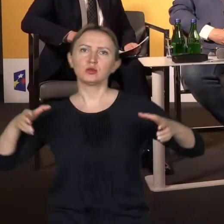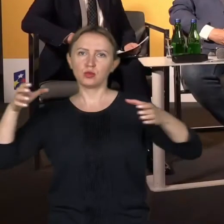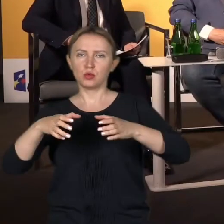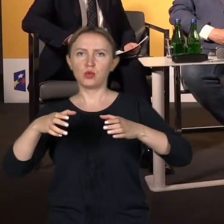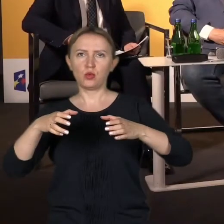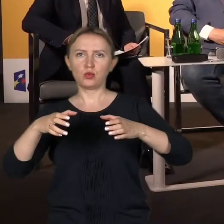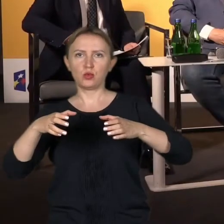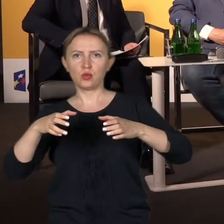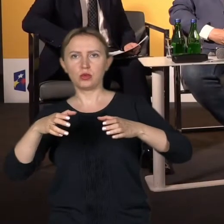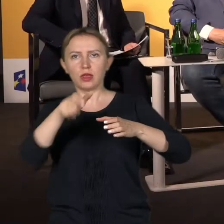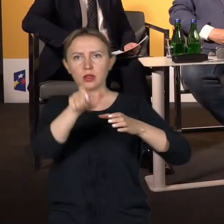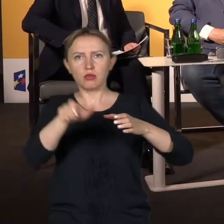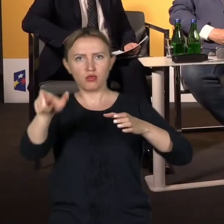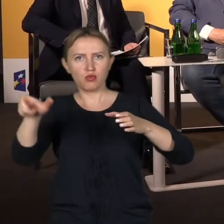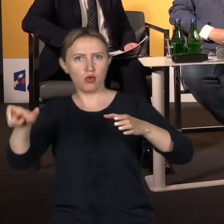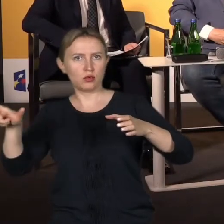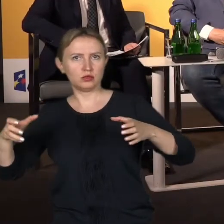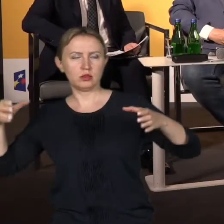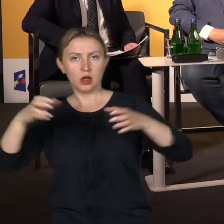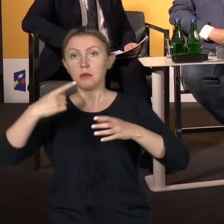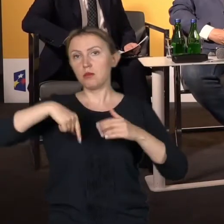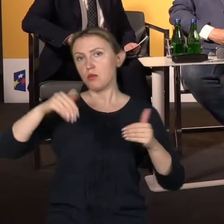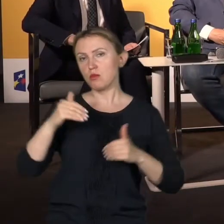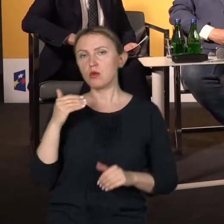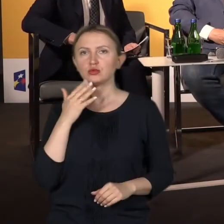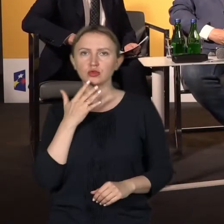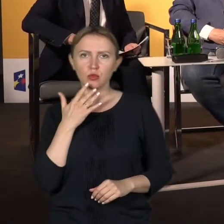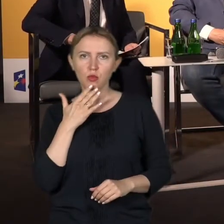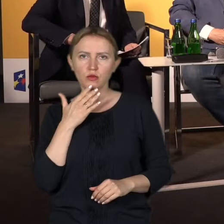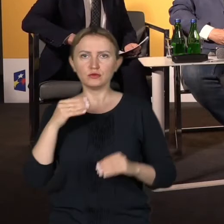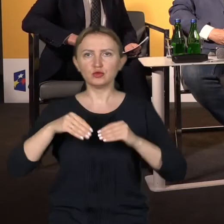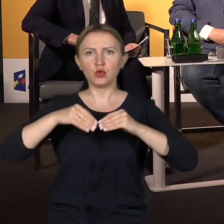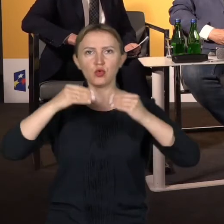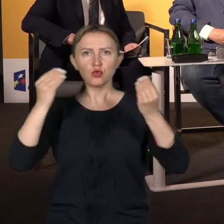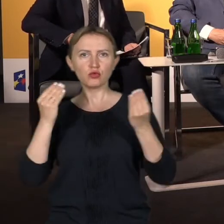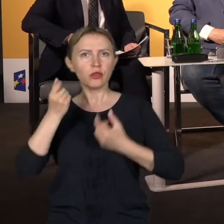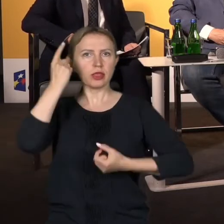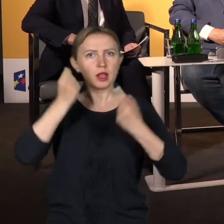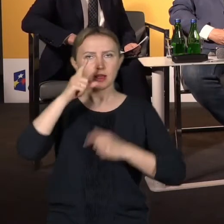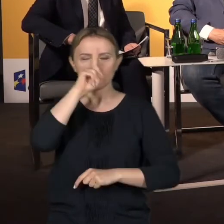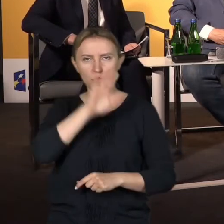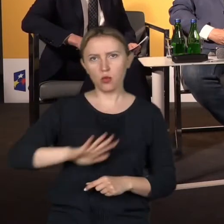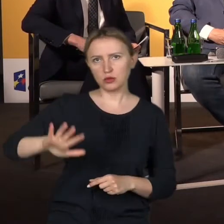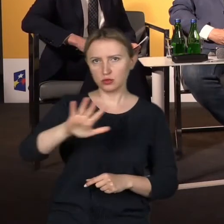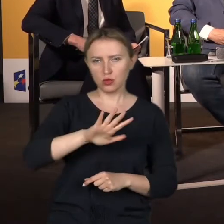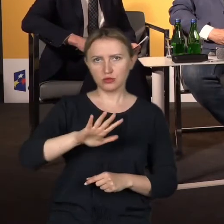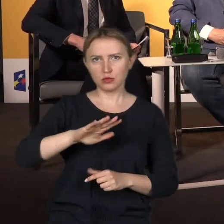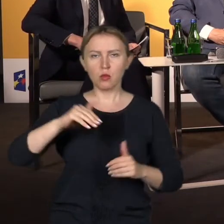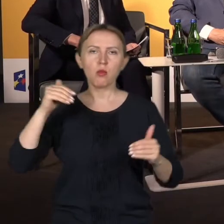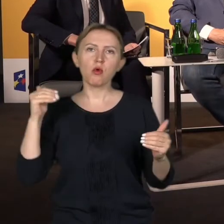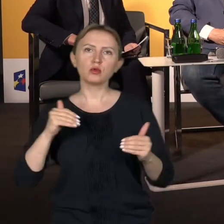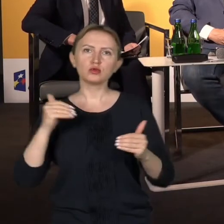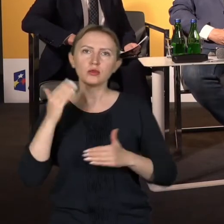zbiór jednostek, to czy możemy mówić, czy możemy kształtować inteligencję społeczności lokalnej, czy możemy